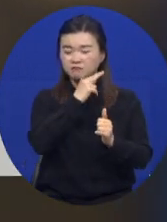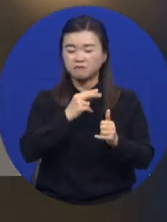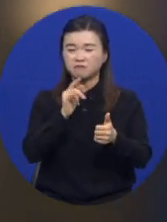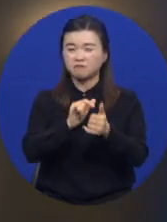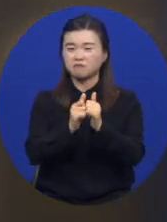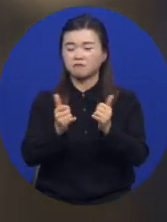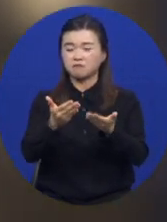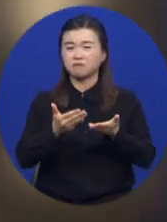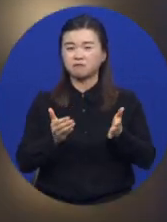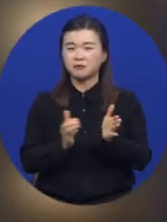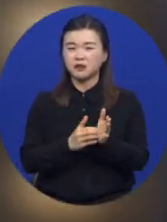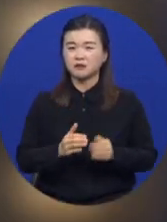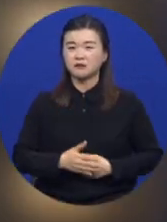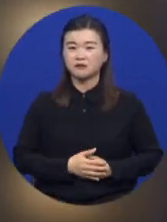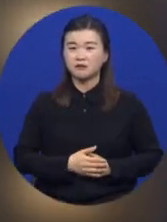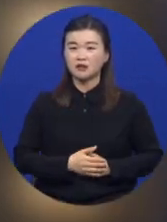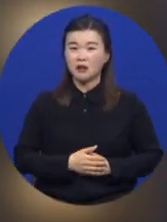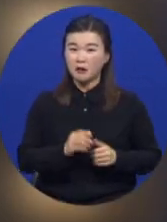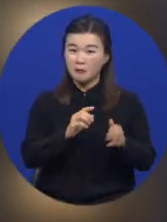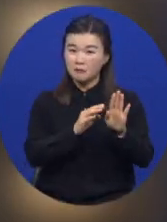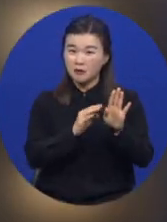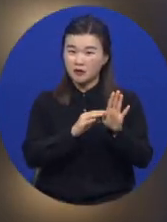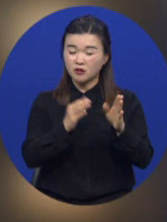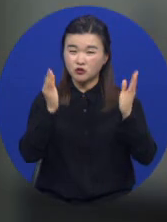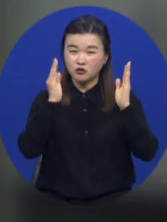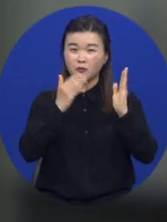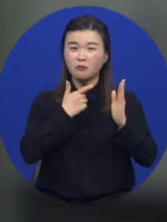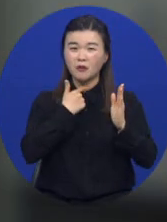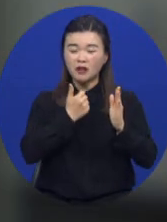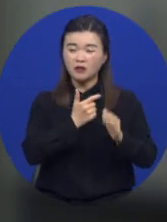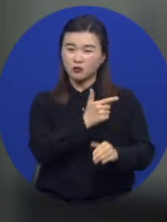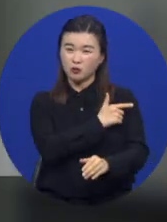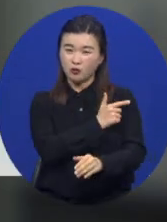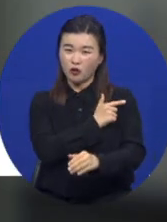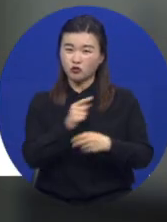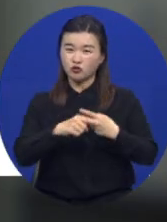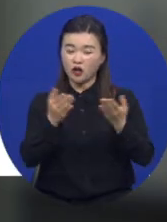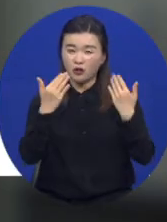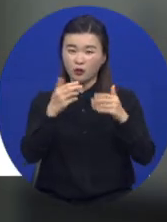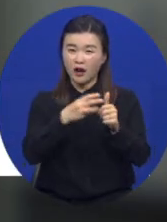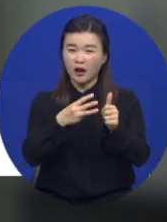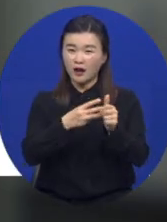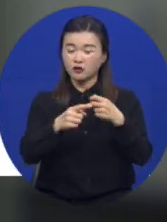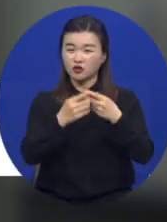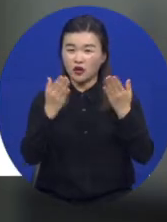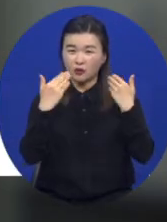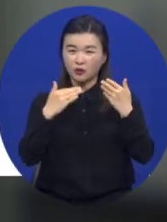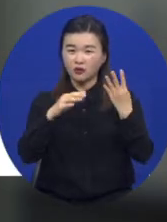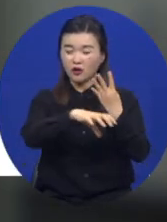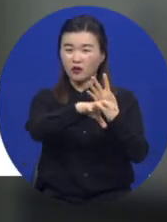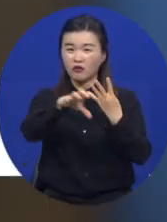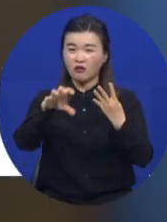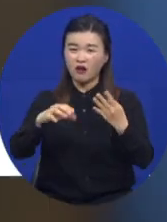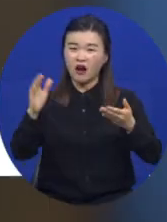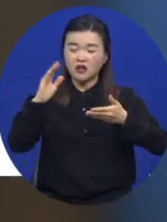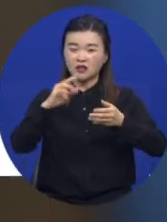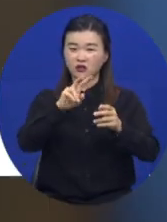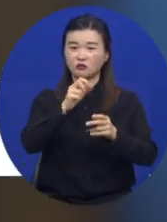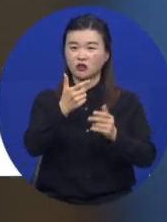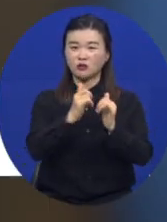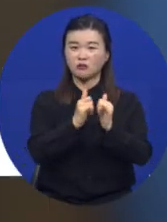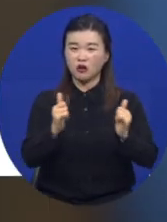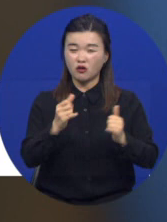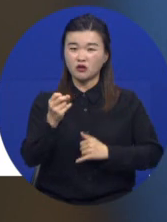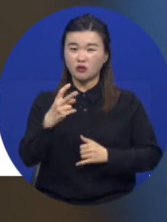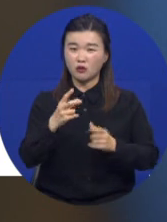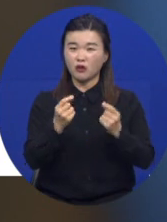판정을 받았습니다 b 씨의 수업을 들었던 노형 중과 한라 중등 제 주신의 중학교 내구 새 학생 26명 과